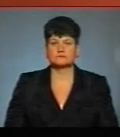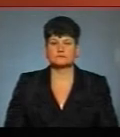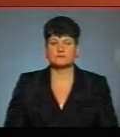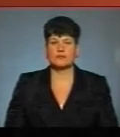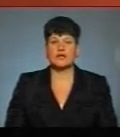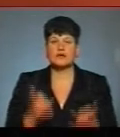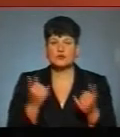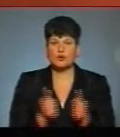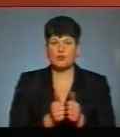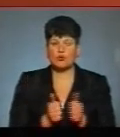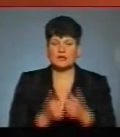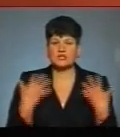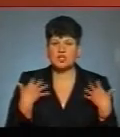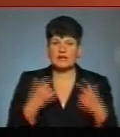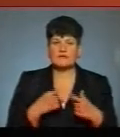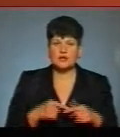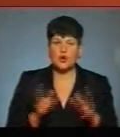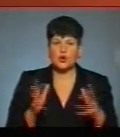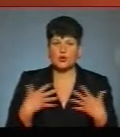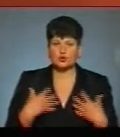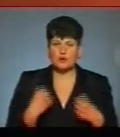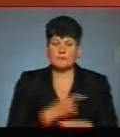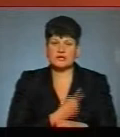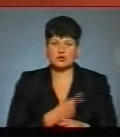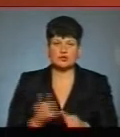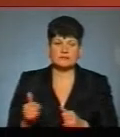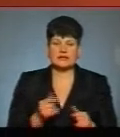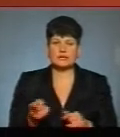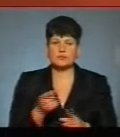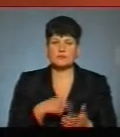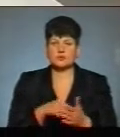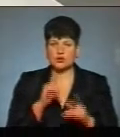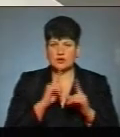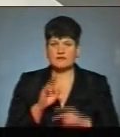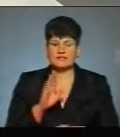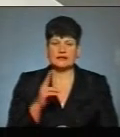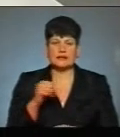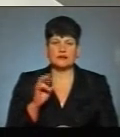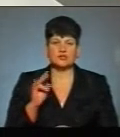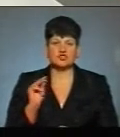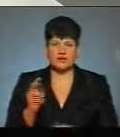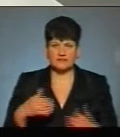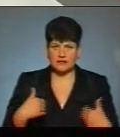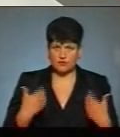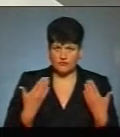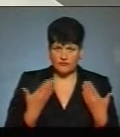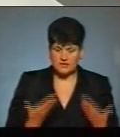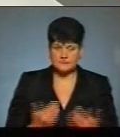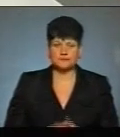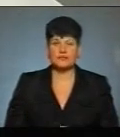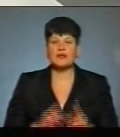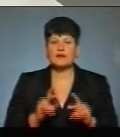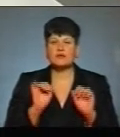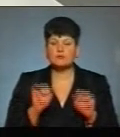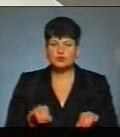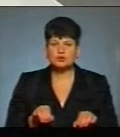І сьогодні поряд зі мною начальник відділу охорони здоров'я та медичного забезпечення Тернопільської міської ради Василь Данчак. Вітаю вас. Доброго дня, вітаю. Отже, як можете